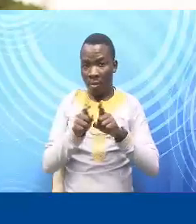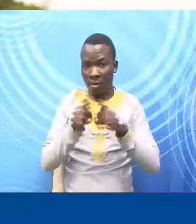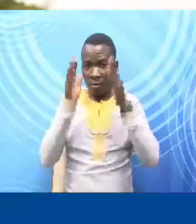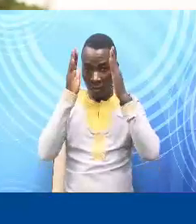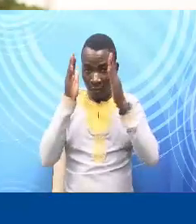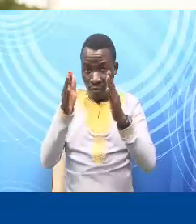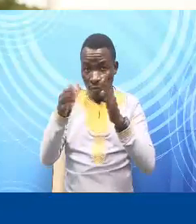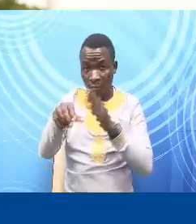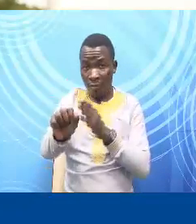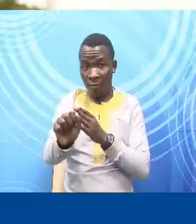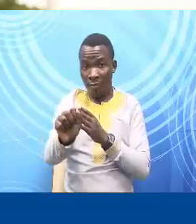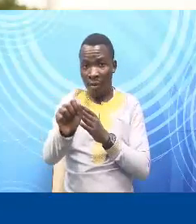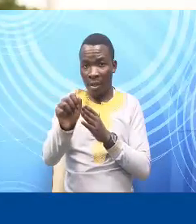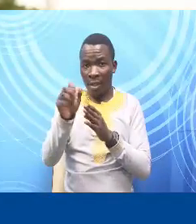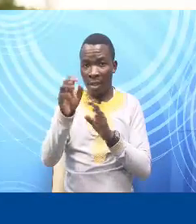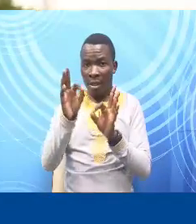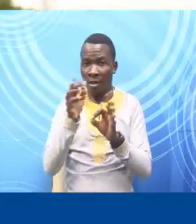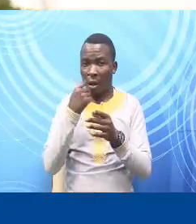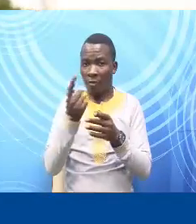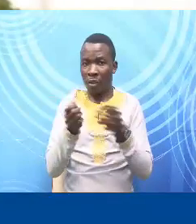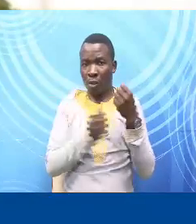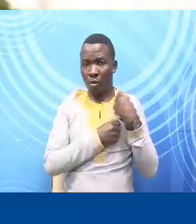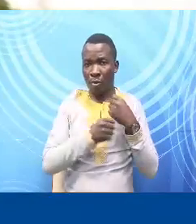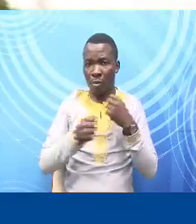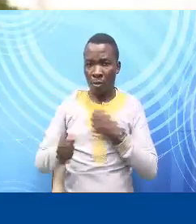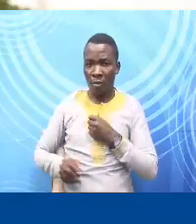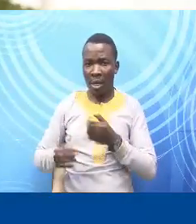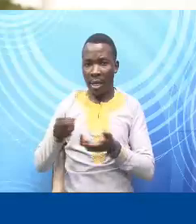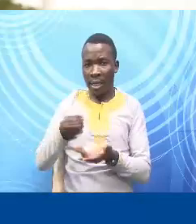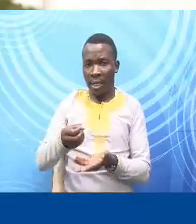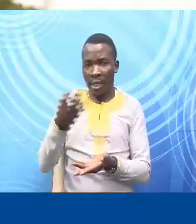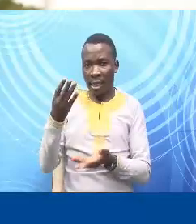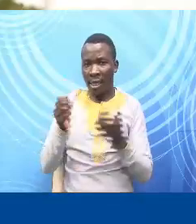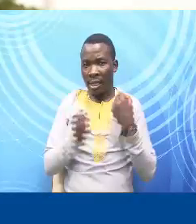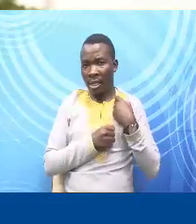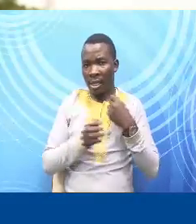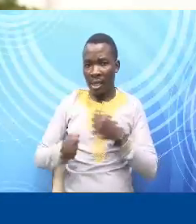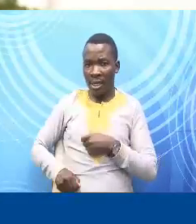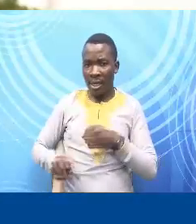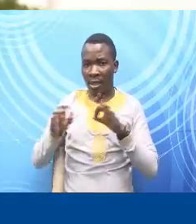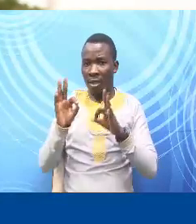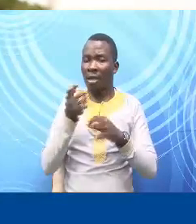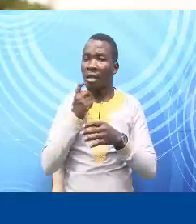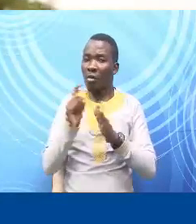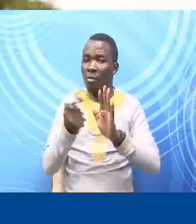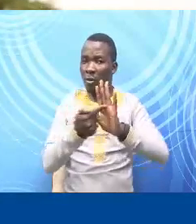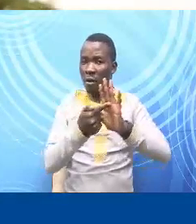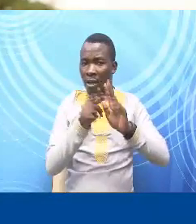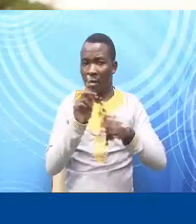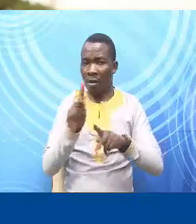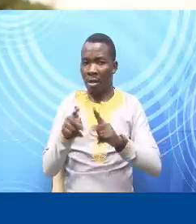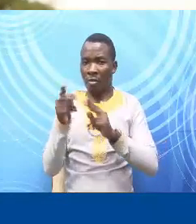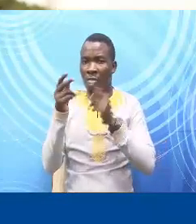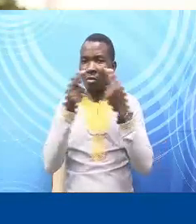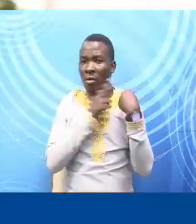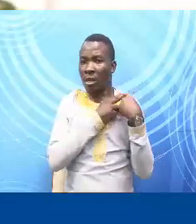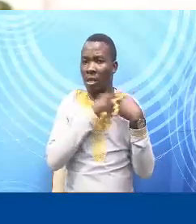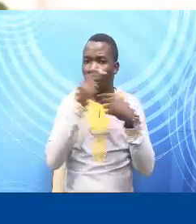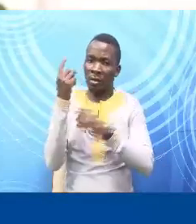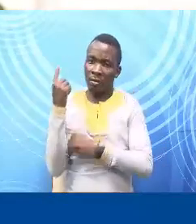nuko ubutwari n'indangagaciro z'ubutwari nicyo gikwiye kuranga abantu bashinzwe umutekano kuko